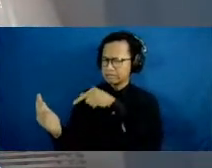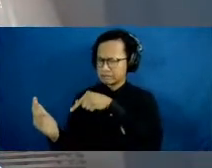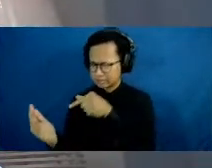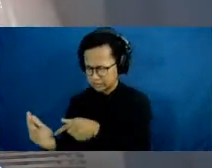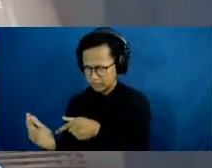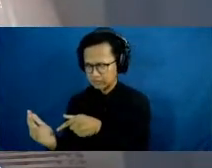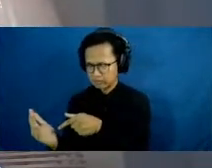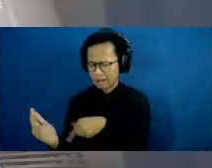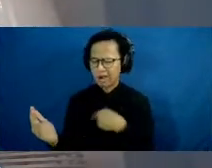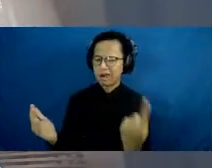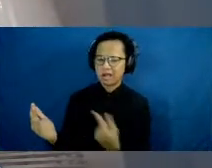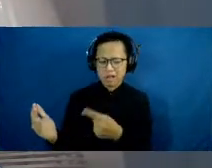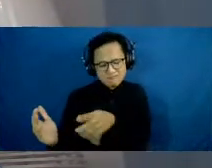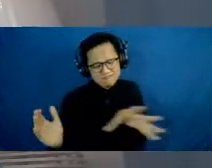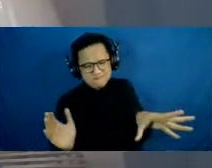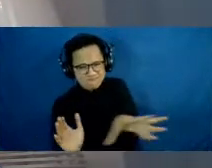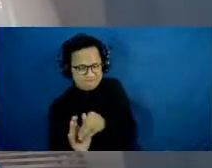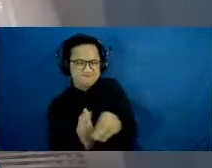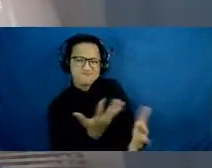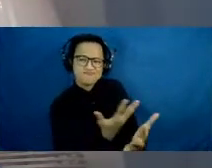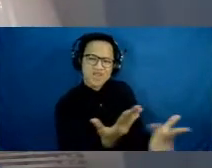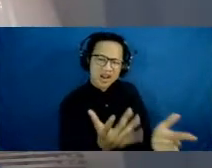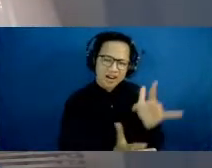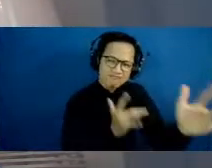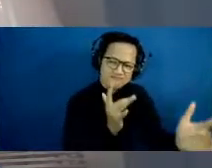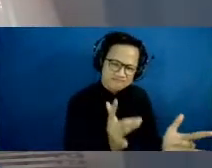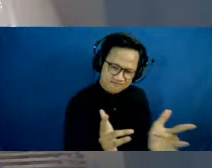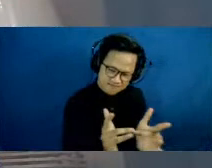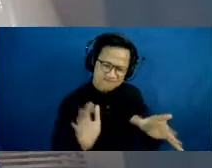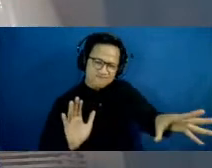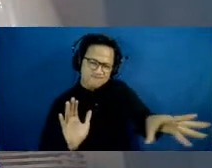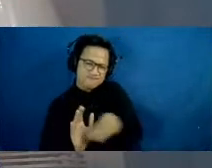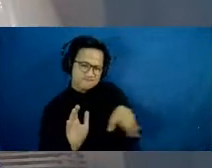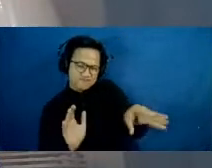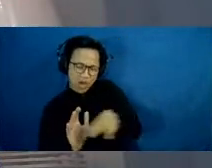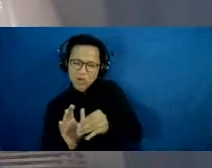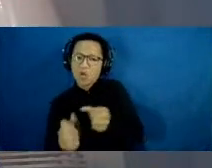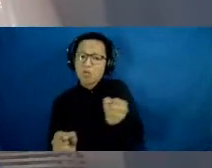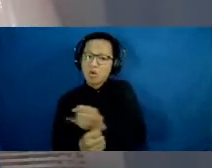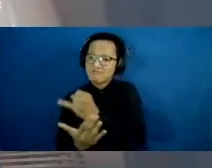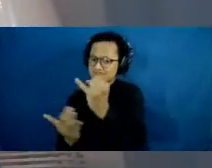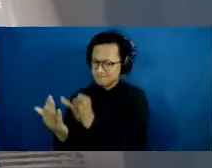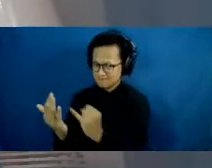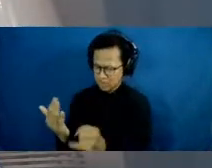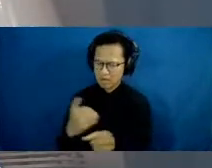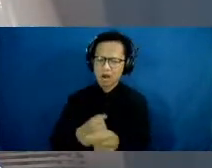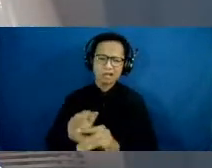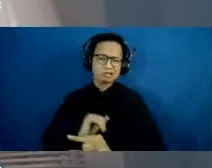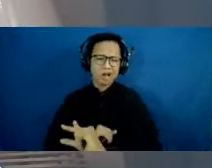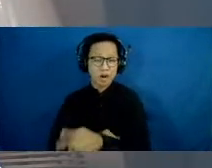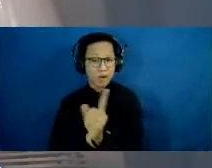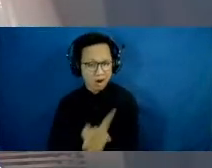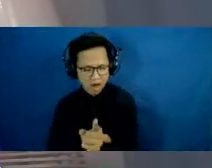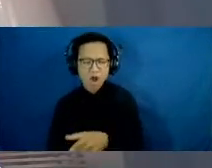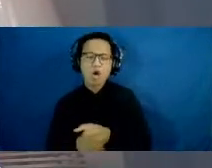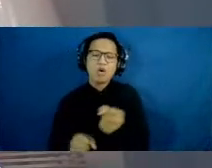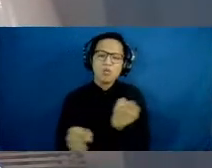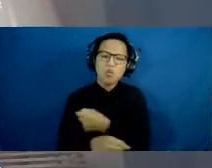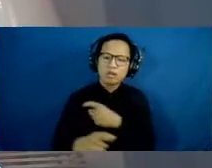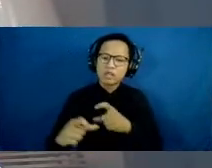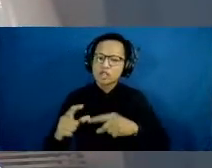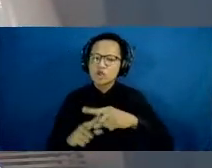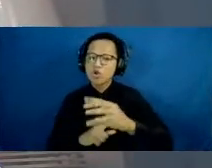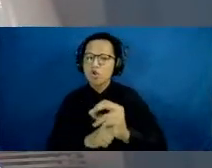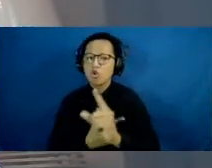sertakan para netizen. Jadi kita udah punya Instagramnya, kita bikin story. Kira-kira apa